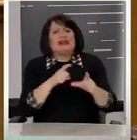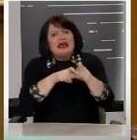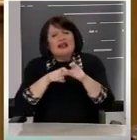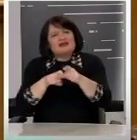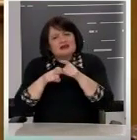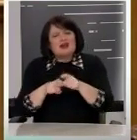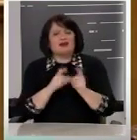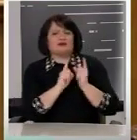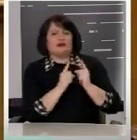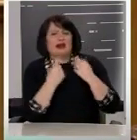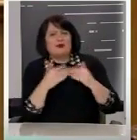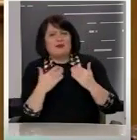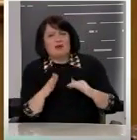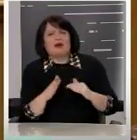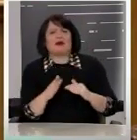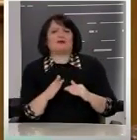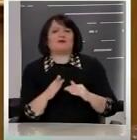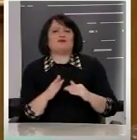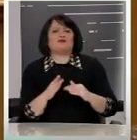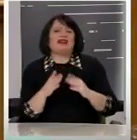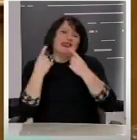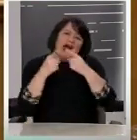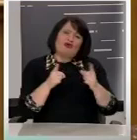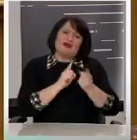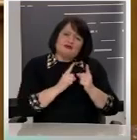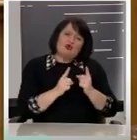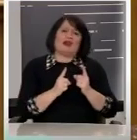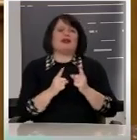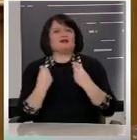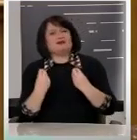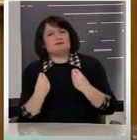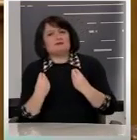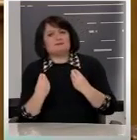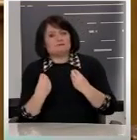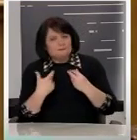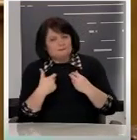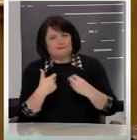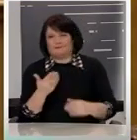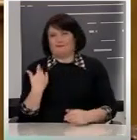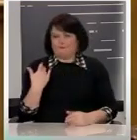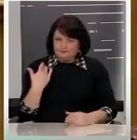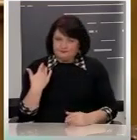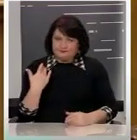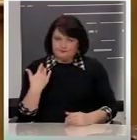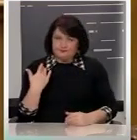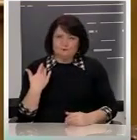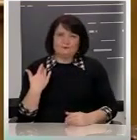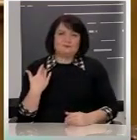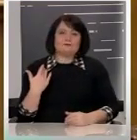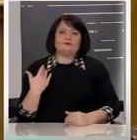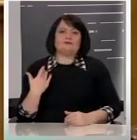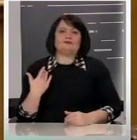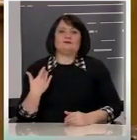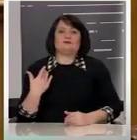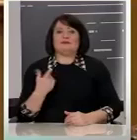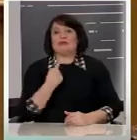η συμφωνία με το Τάλ και Έντισον, αλλά σε καμία περίπτωση στο τελευταίο, δεν λέω